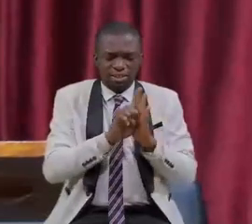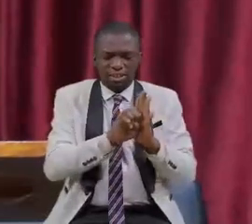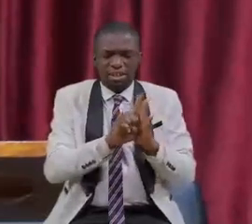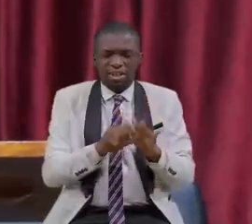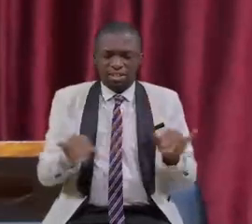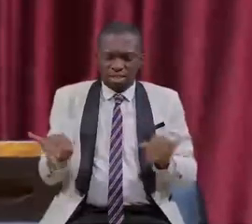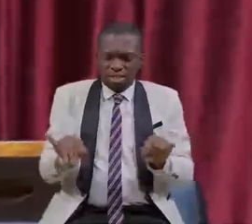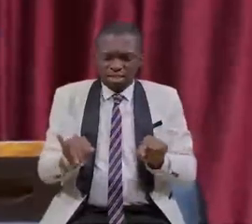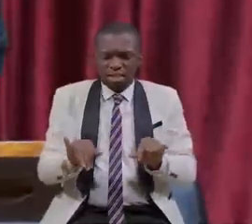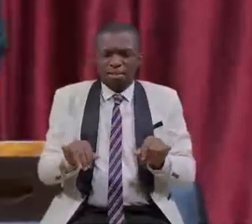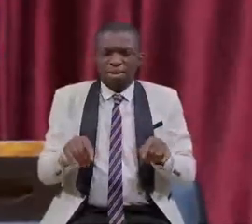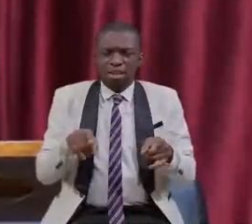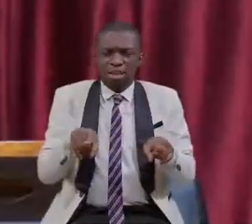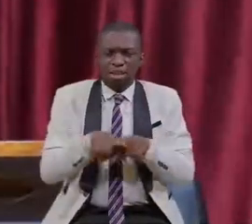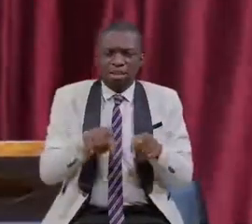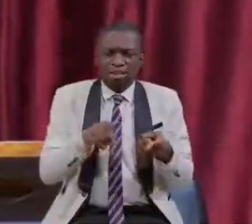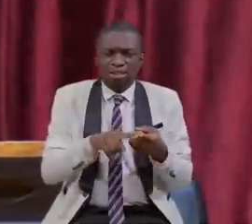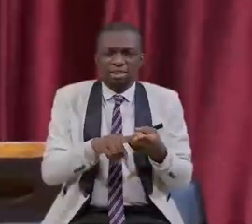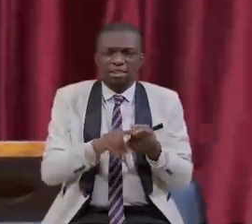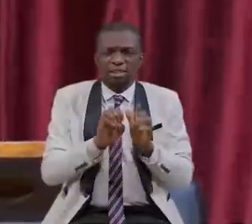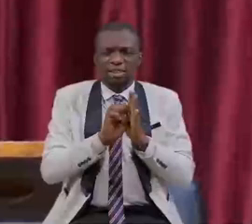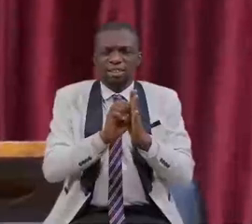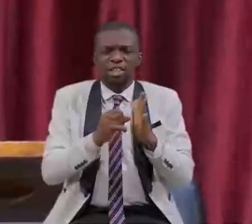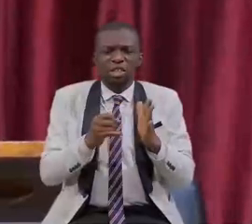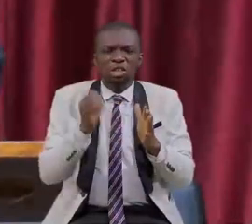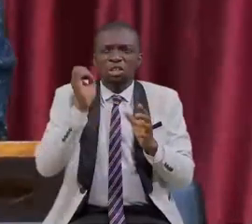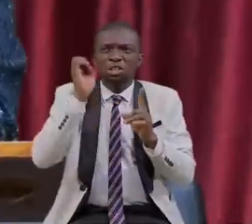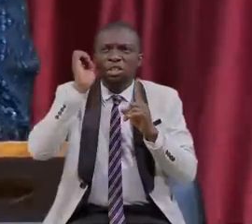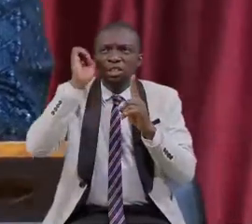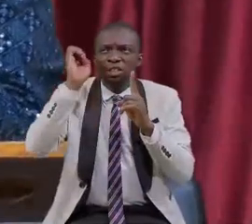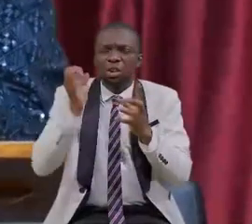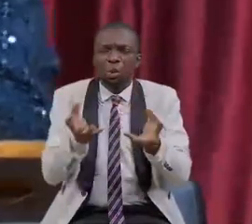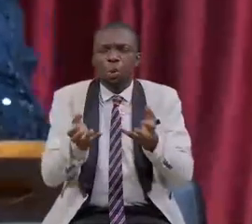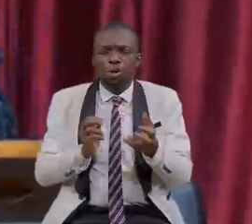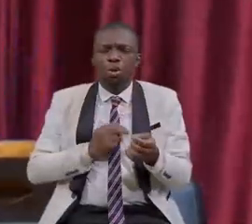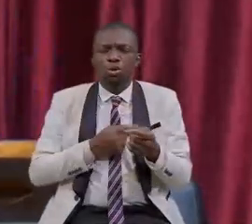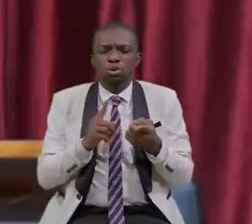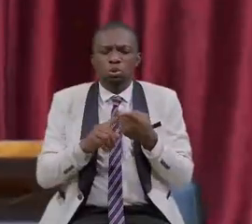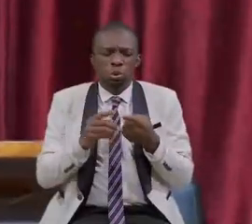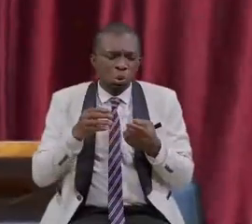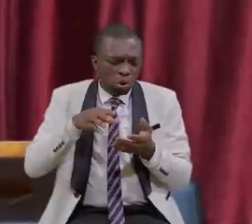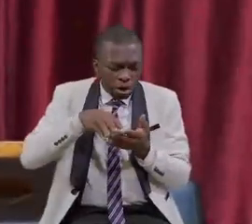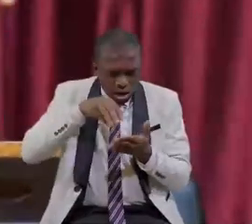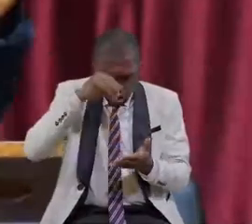Après ce modèle, voici comment vous devez prier. Il veut que nous voyions le modèle dans la prière.